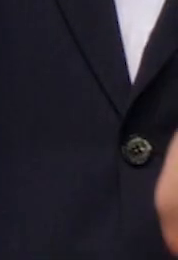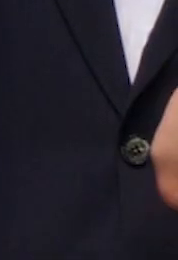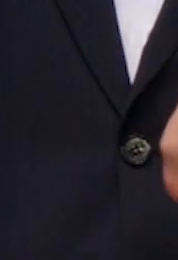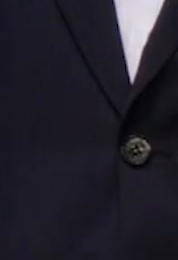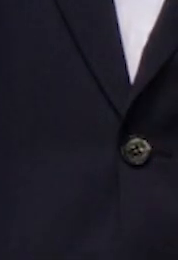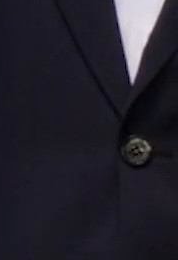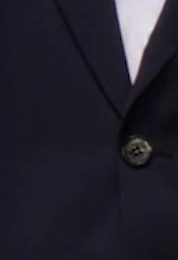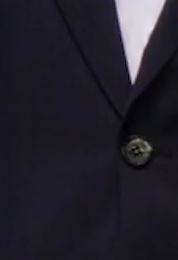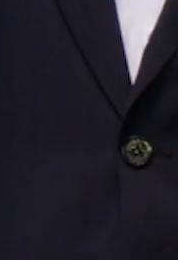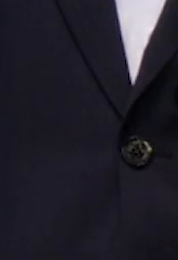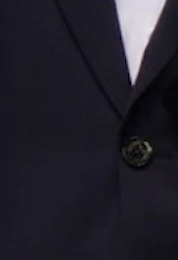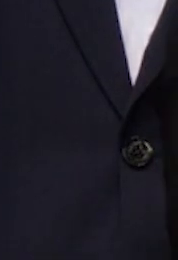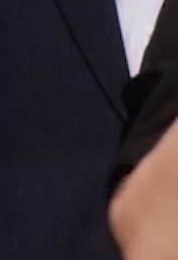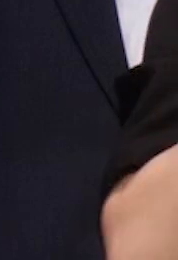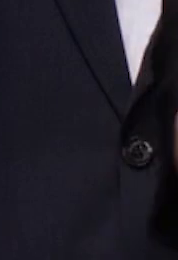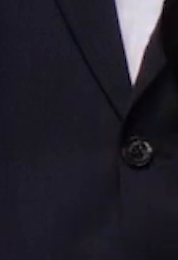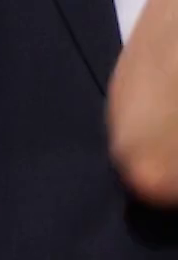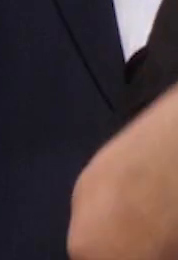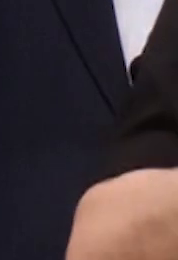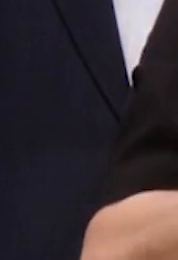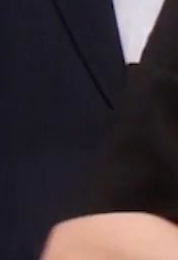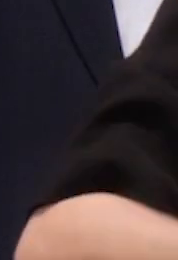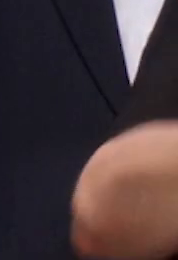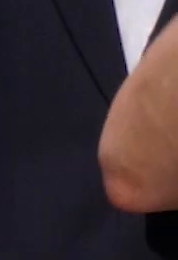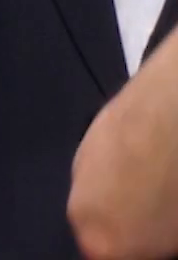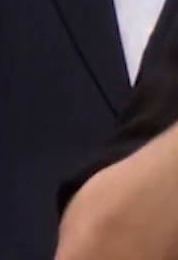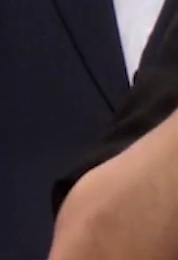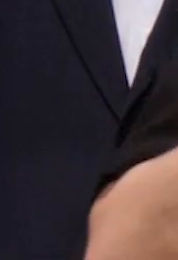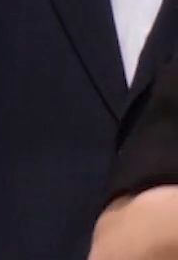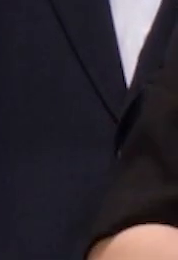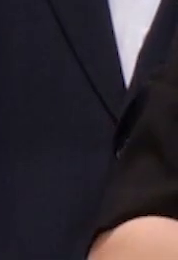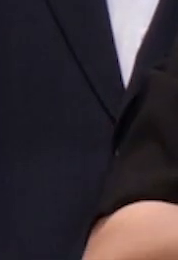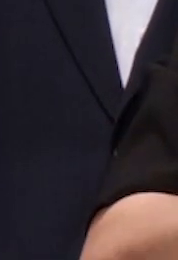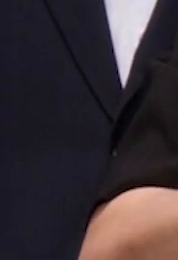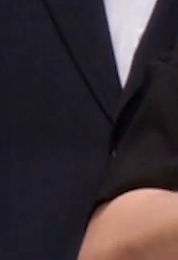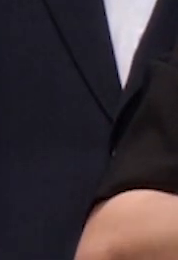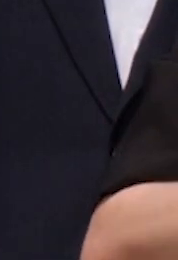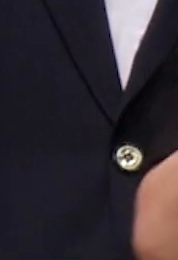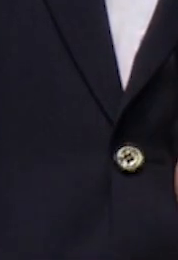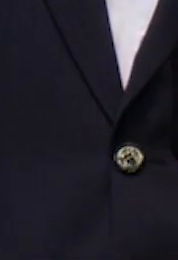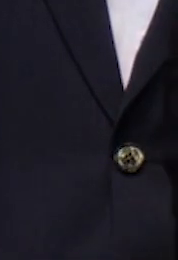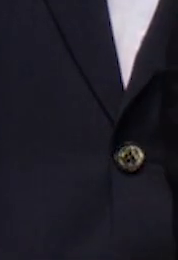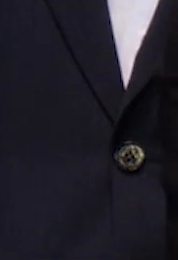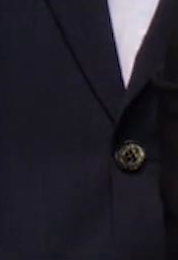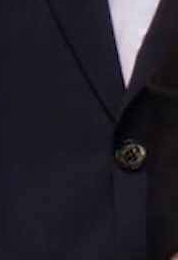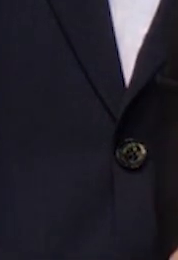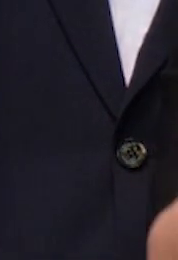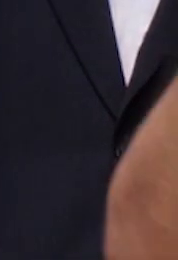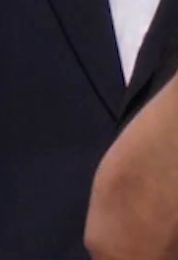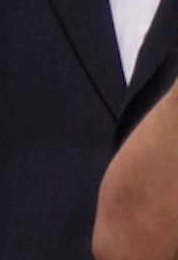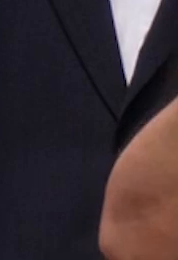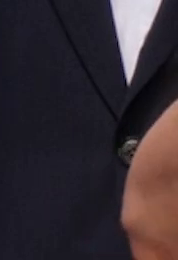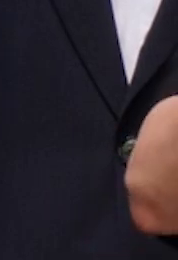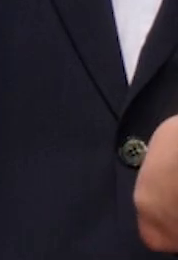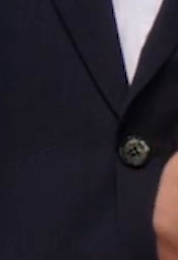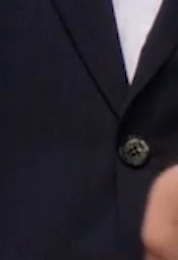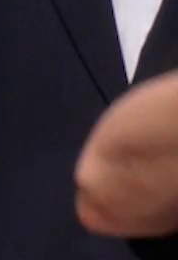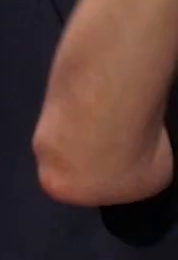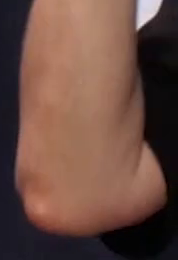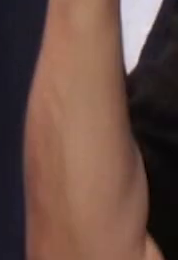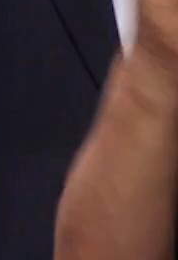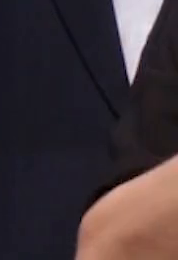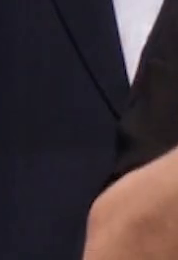하동, 아름다운 보물섬 남해, 우주로 비상하는 사천, 2억 년 전 공룡의